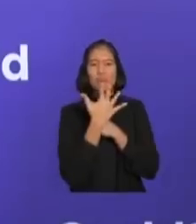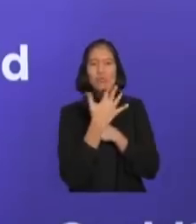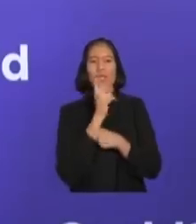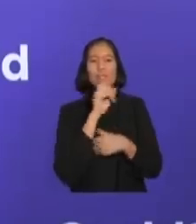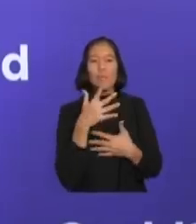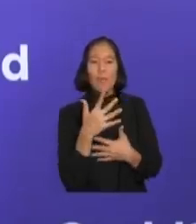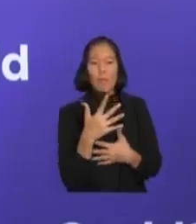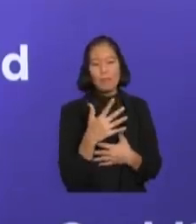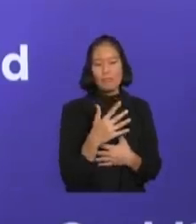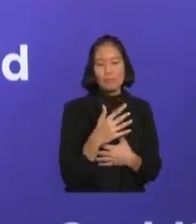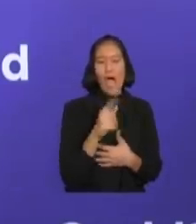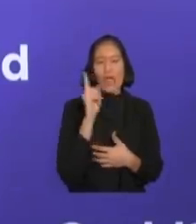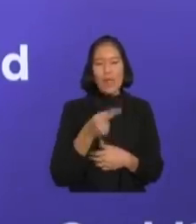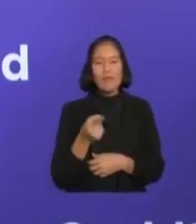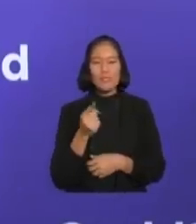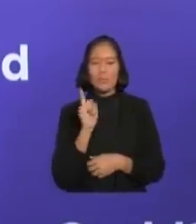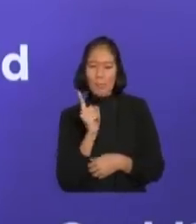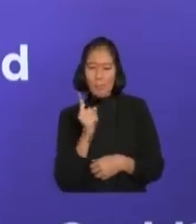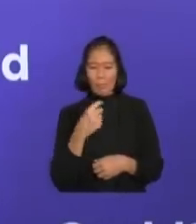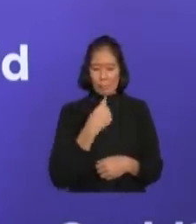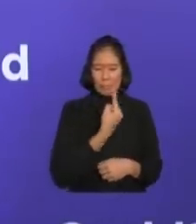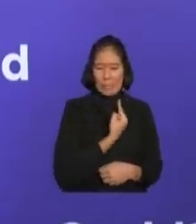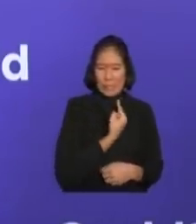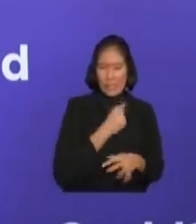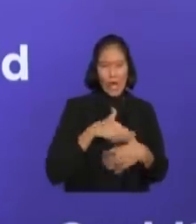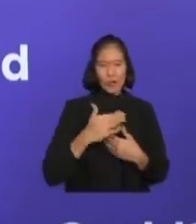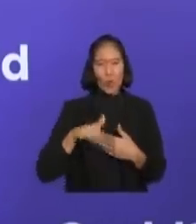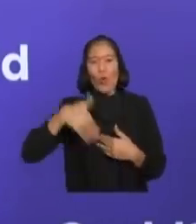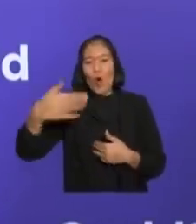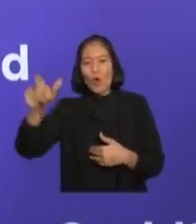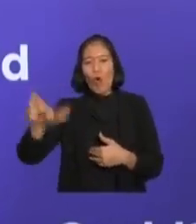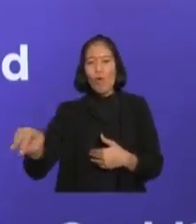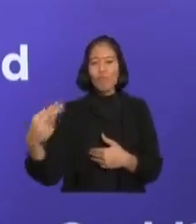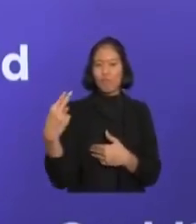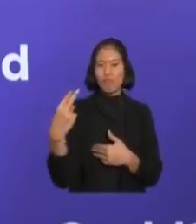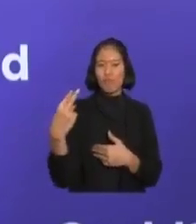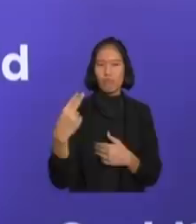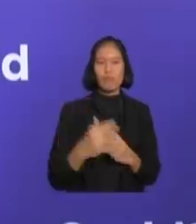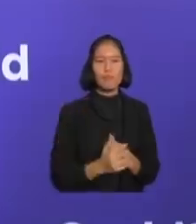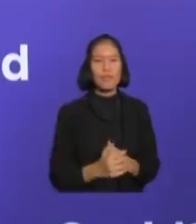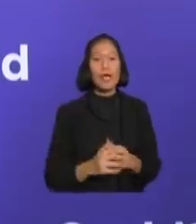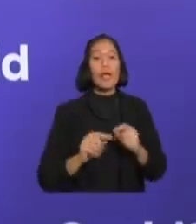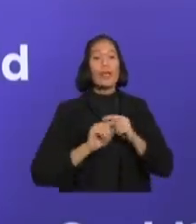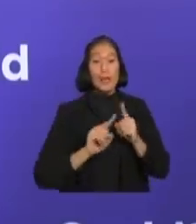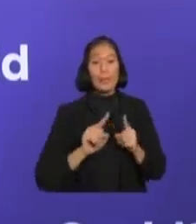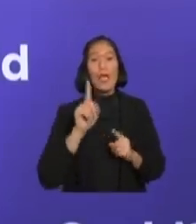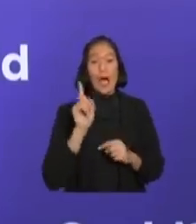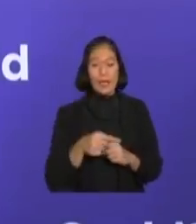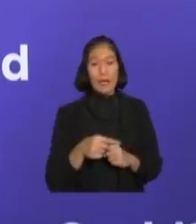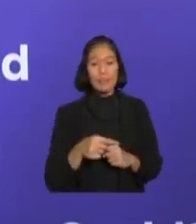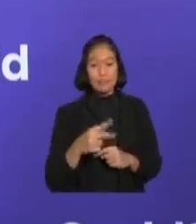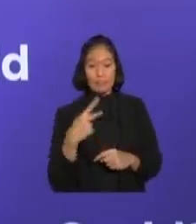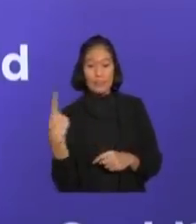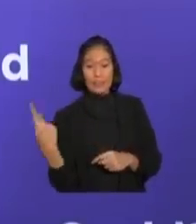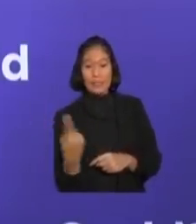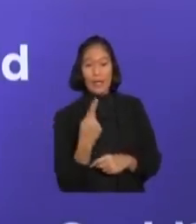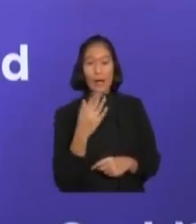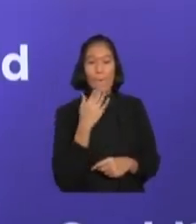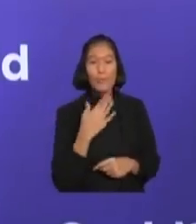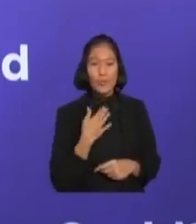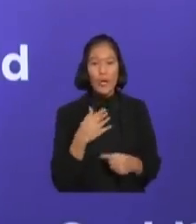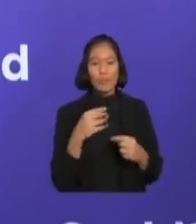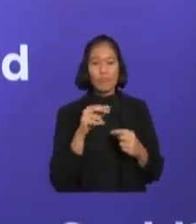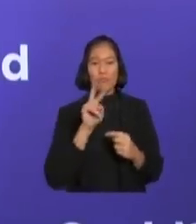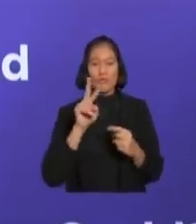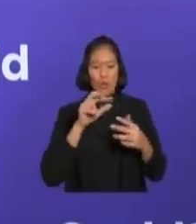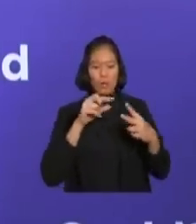faktor internal dan eksternal tapi memang disaat sesuatu sepertinya terjadi kepada kita semua kita memiliki